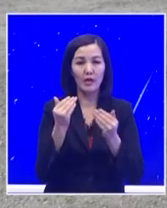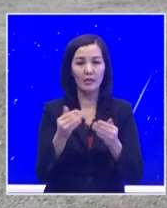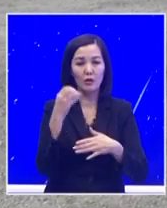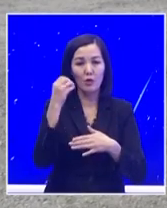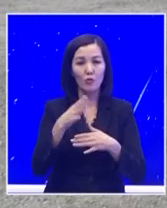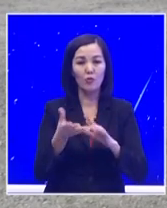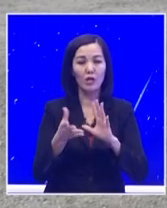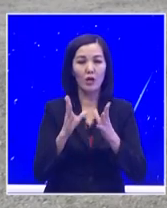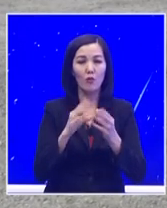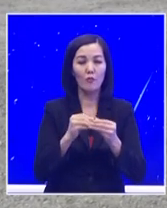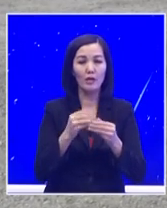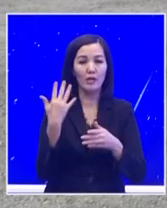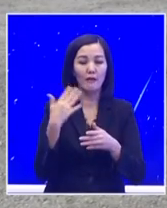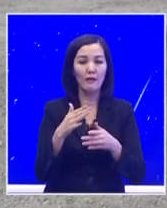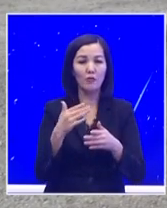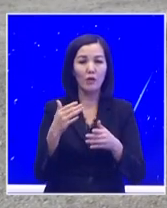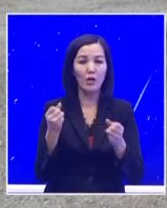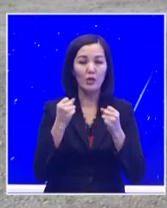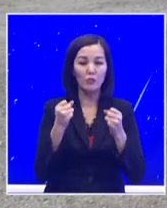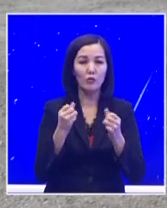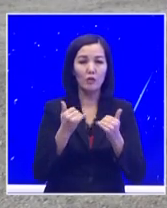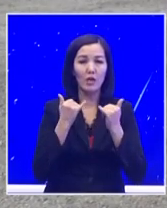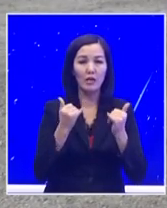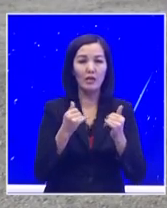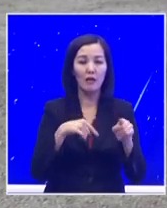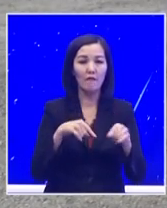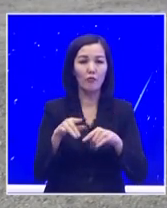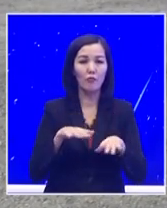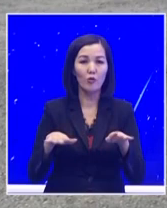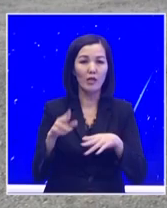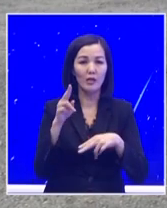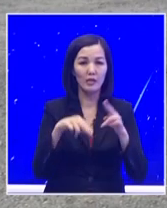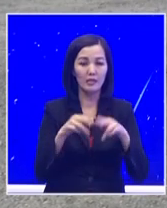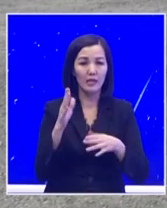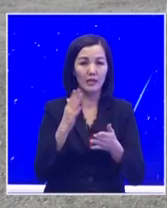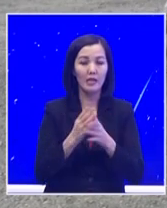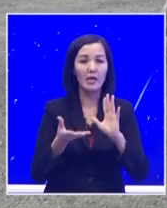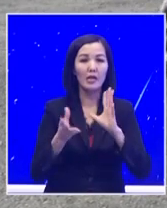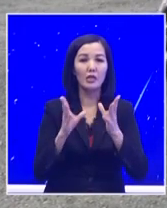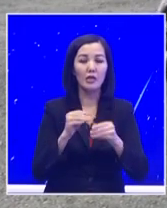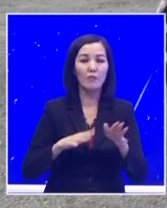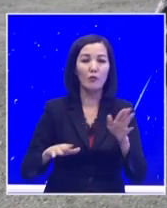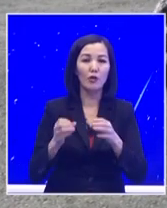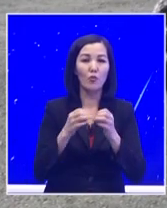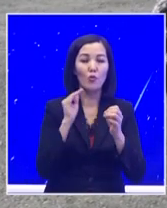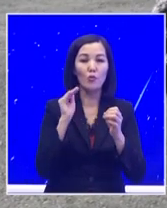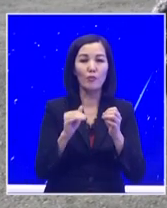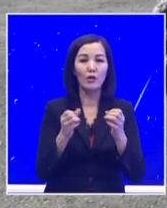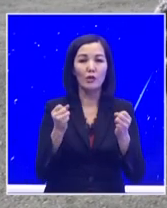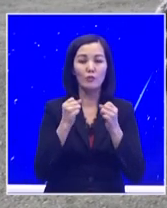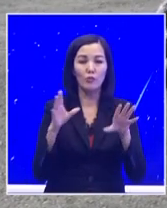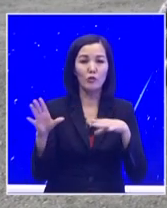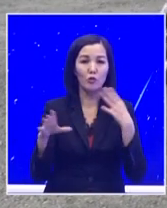Орталық аумағында сонымен қатар 50-ге тарта спортшыға арналған футбол алаңы да салынған. Жалпы ауданында 10 мыңға тарта